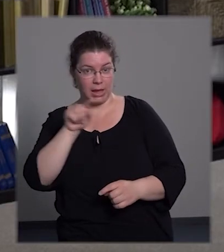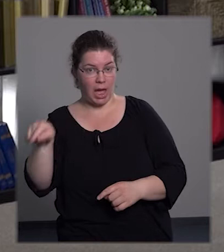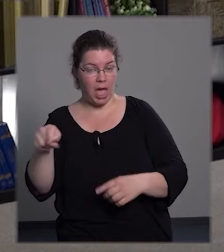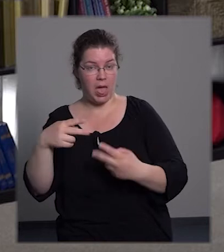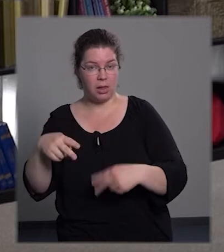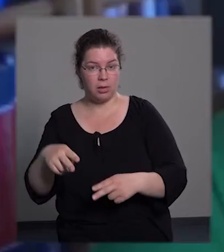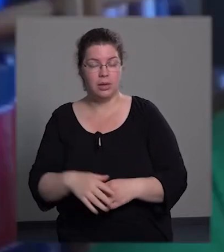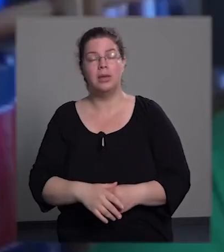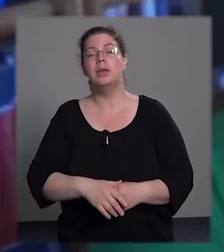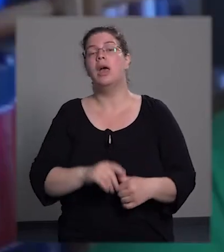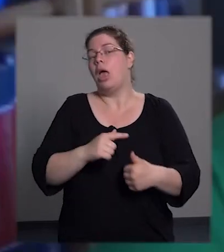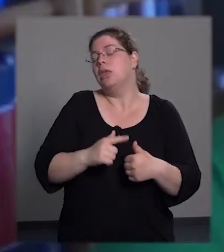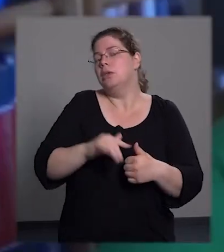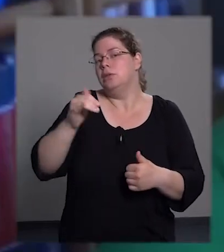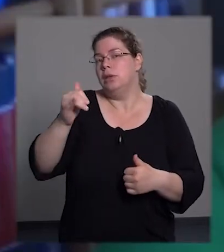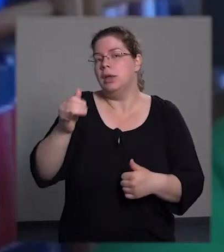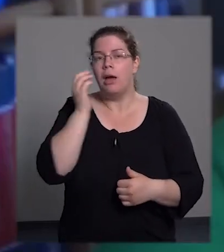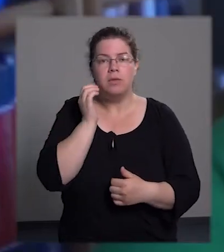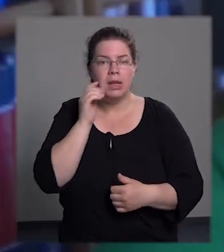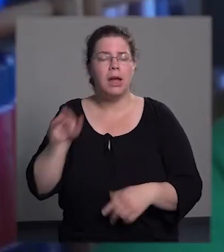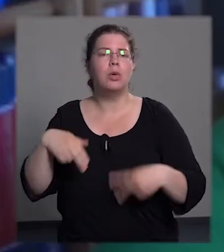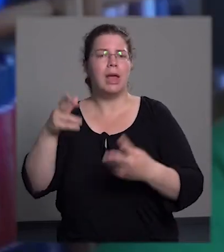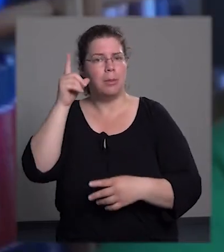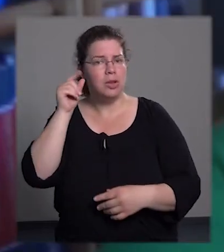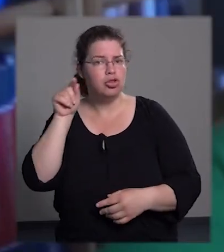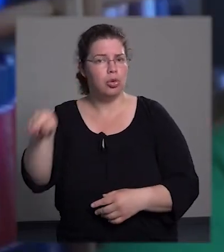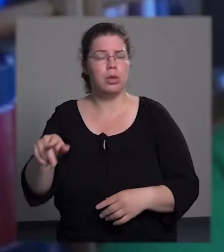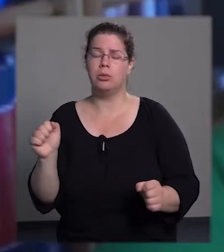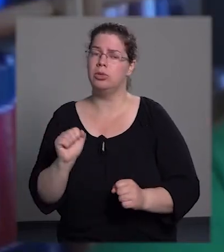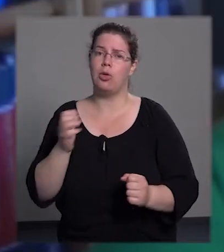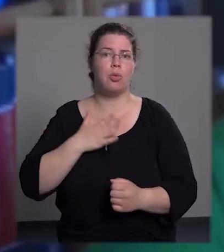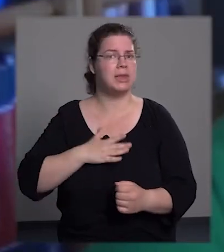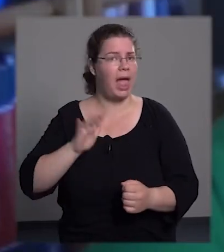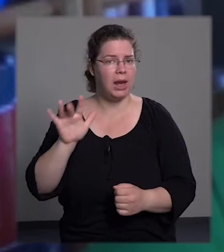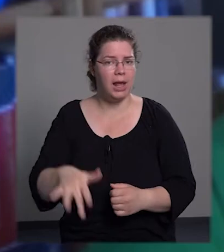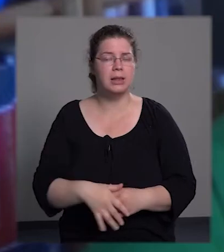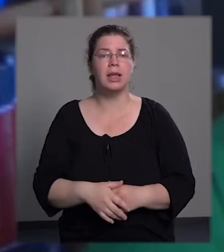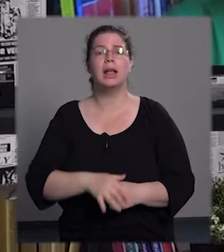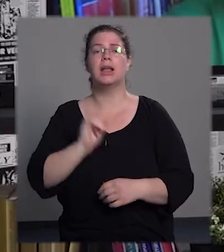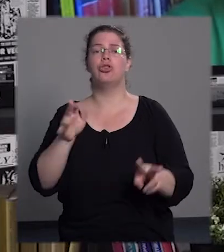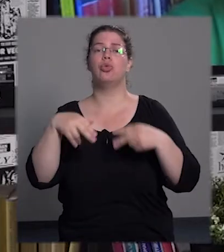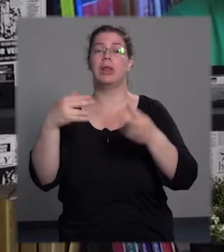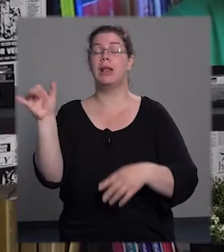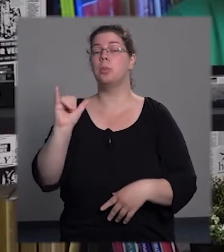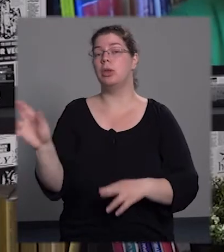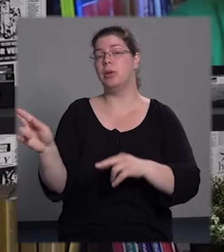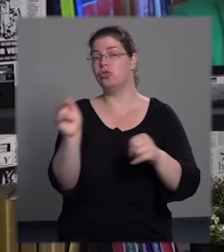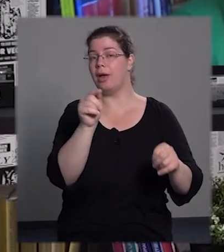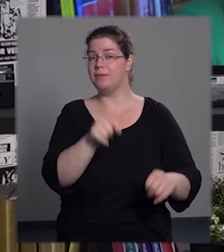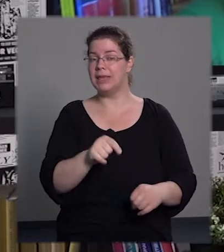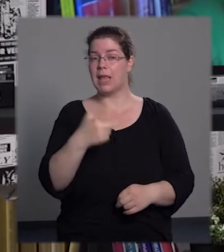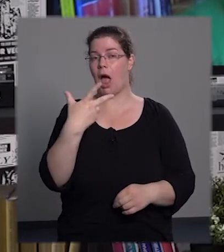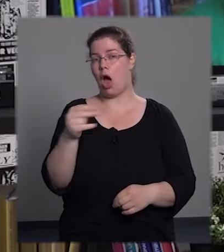időszakban? Igen, vidéken folytatta, azután jött Miskolc, ahol nagyon szerették, és utána Budapestre visszatért, a